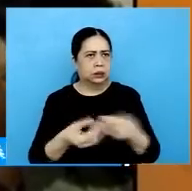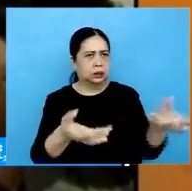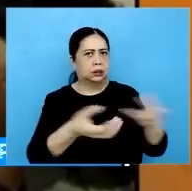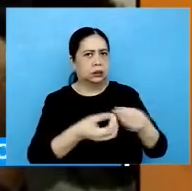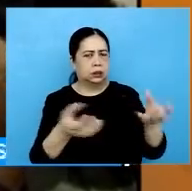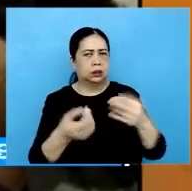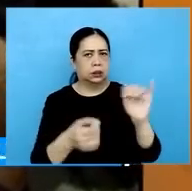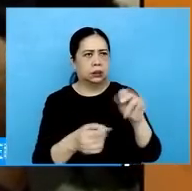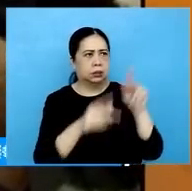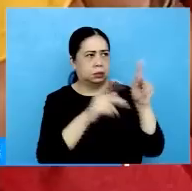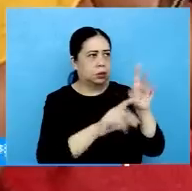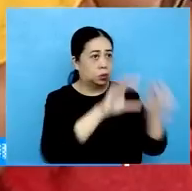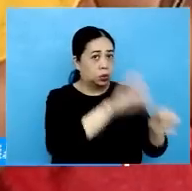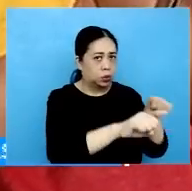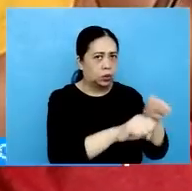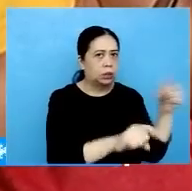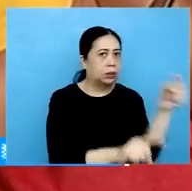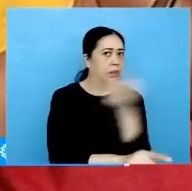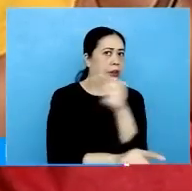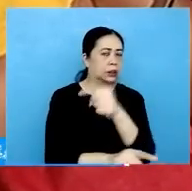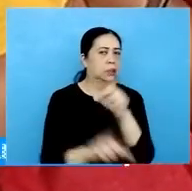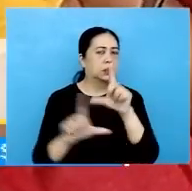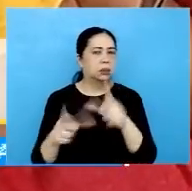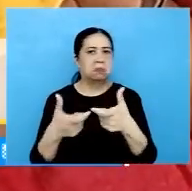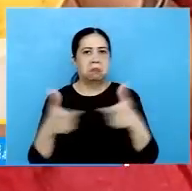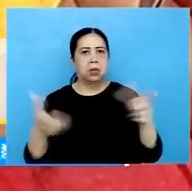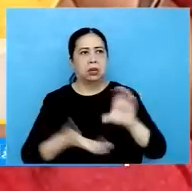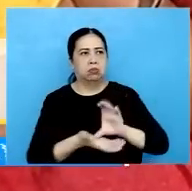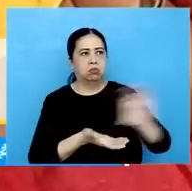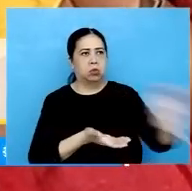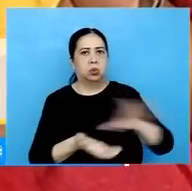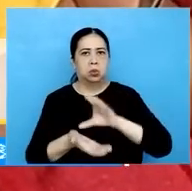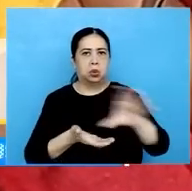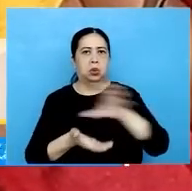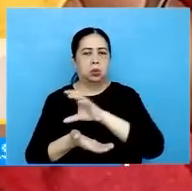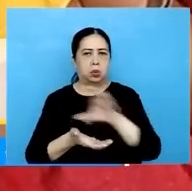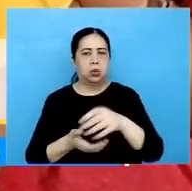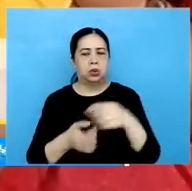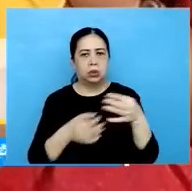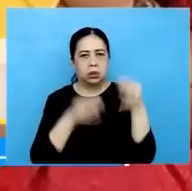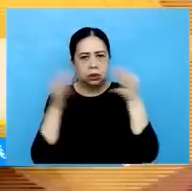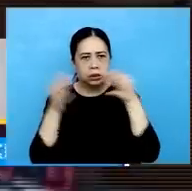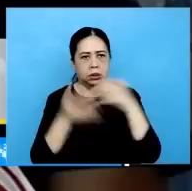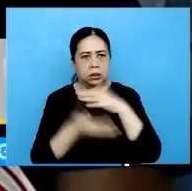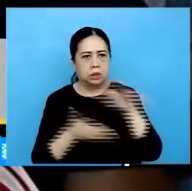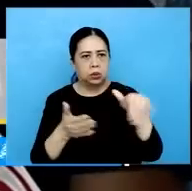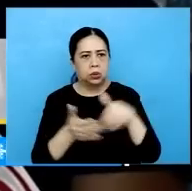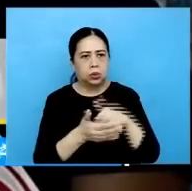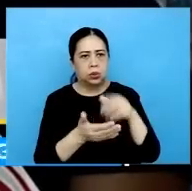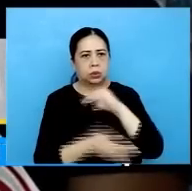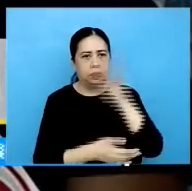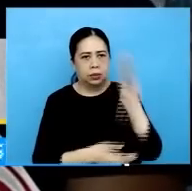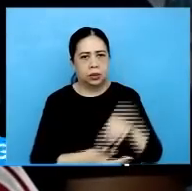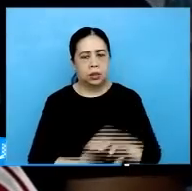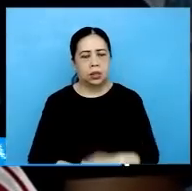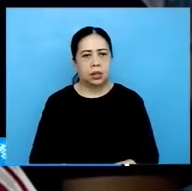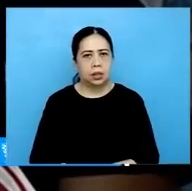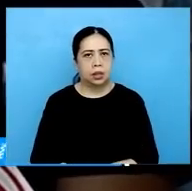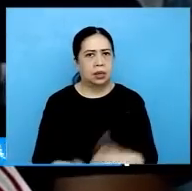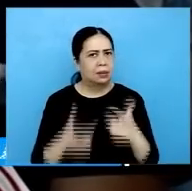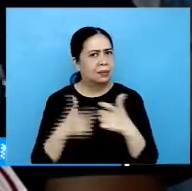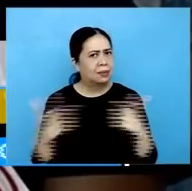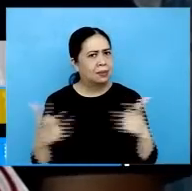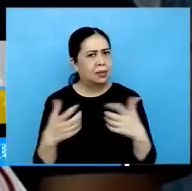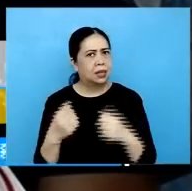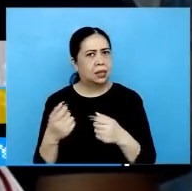drug personalities sa lugar. Malakihan daw kung magbagsak ng droga ang mag-asawa sa buong lungsod. Actually, yung ganung kalaki kasi nahawak